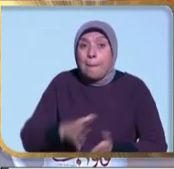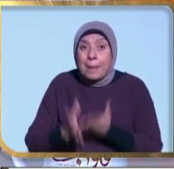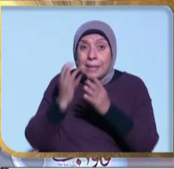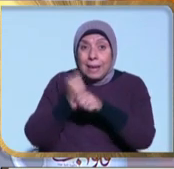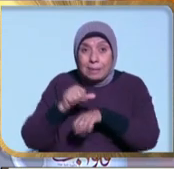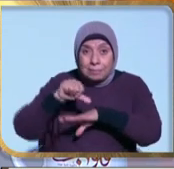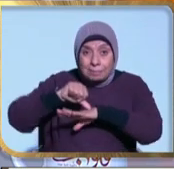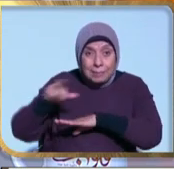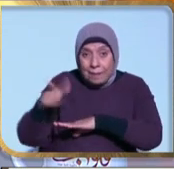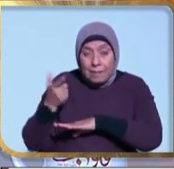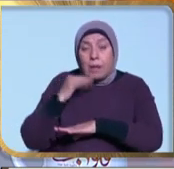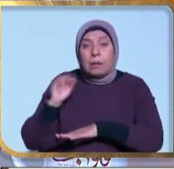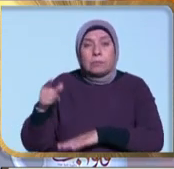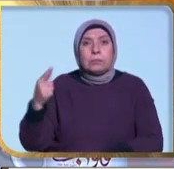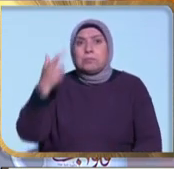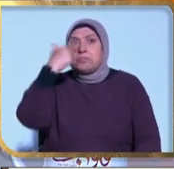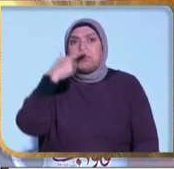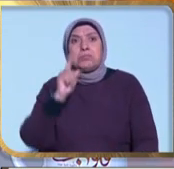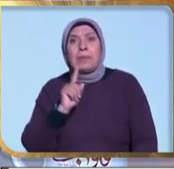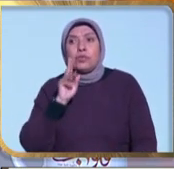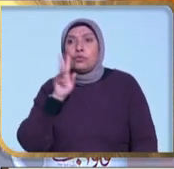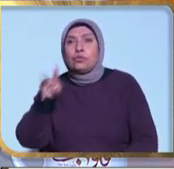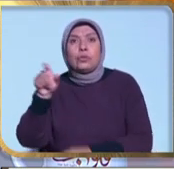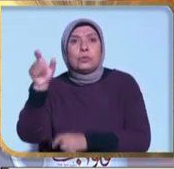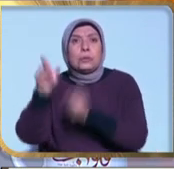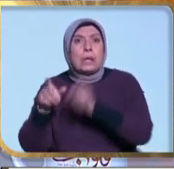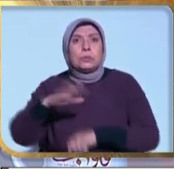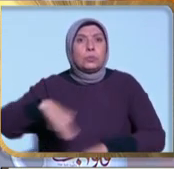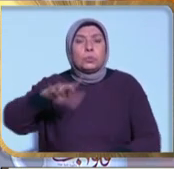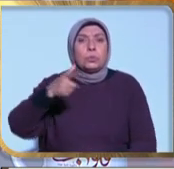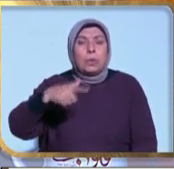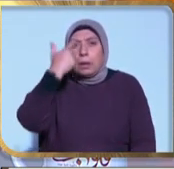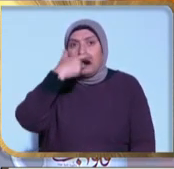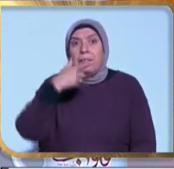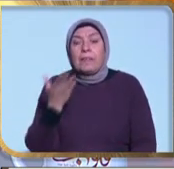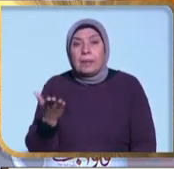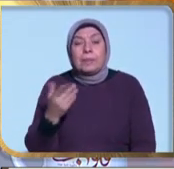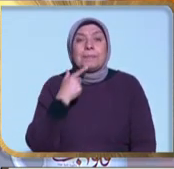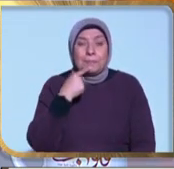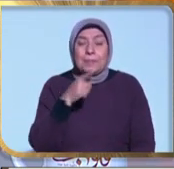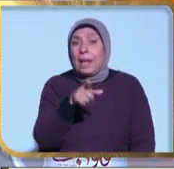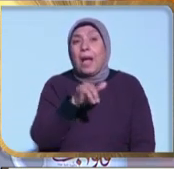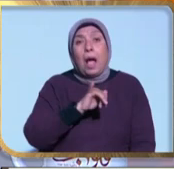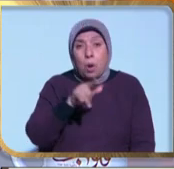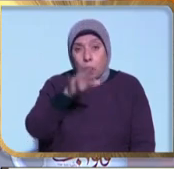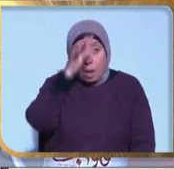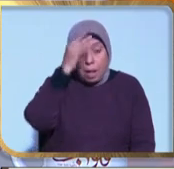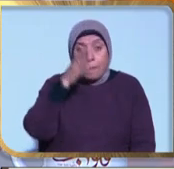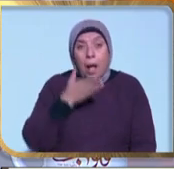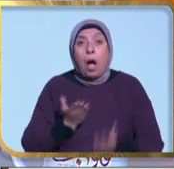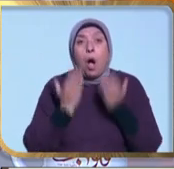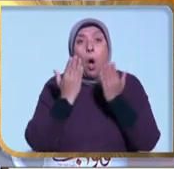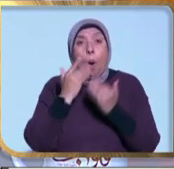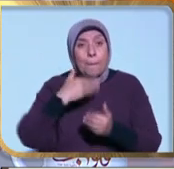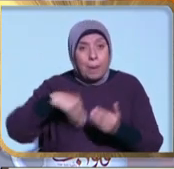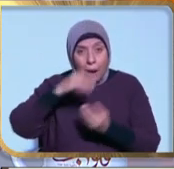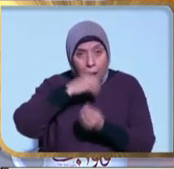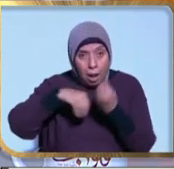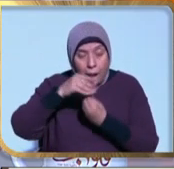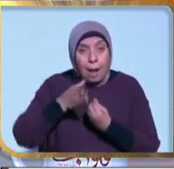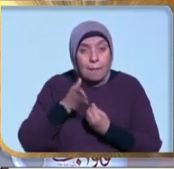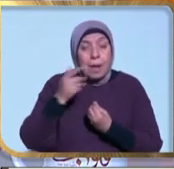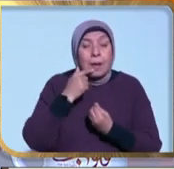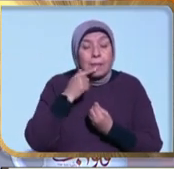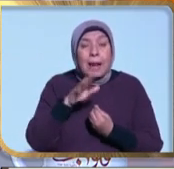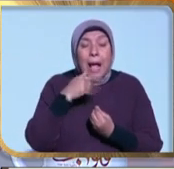هو اهم ما يشغل الانسان في رحله العمره والحج هي انه دايما يسال الله اللهم يسرها لي وتقبلها مني